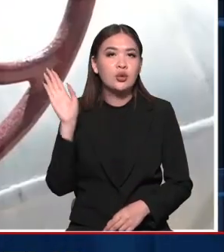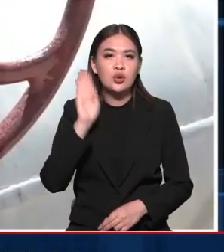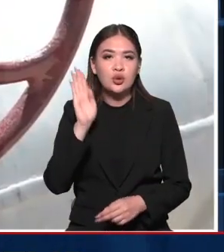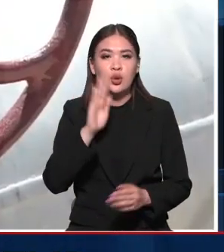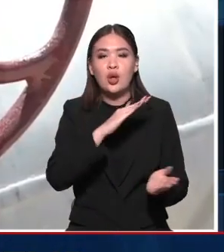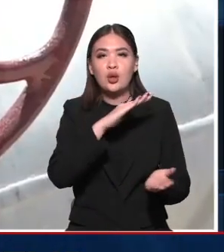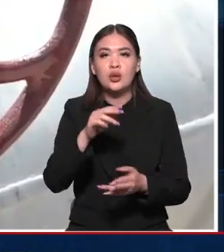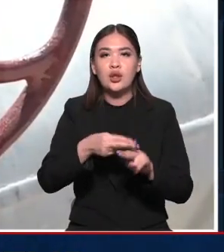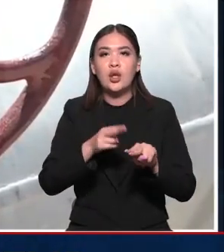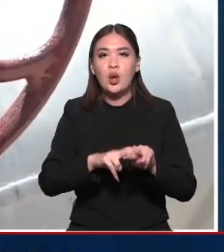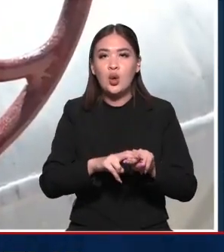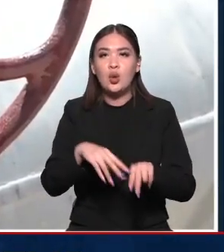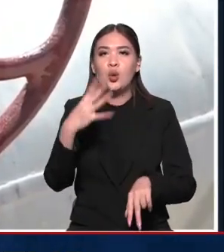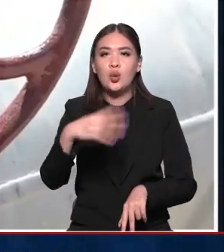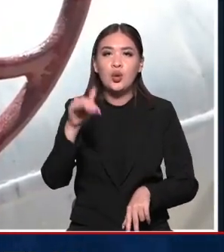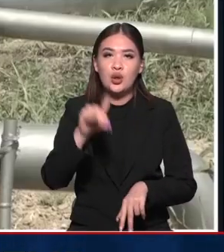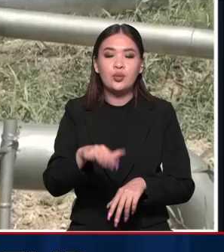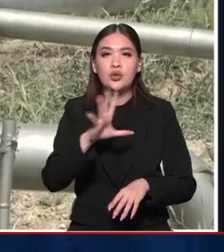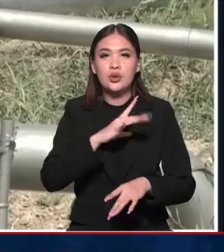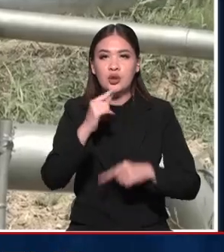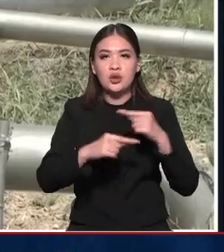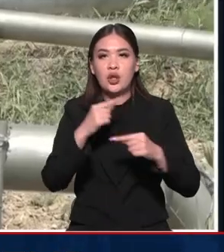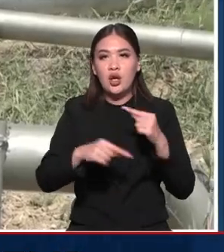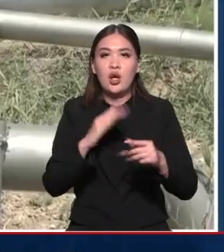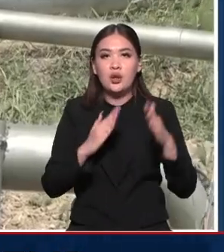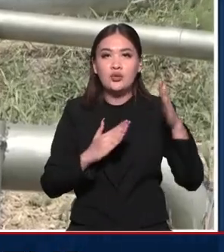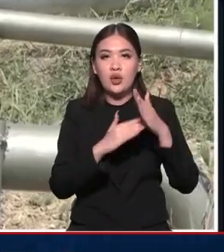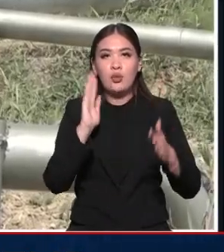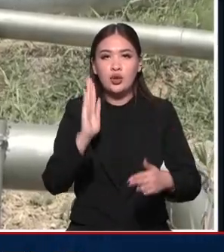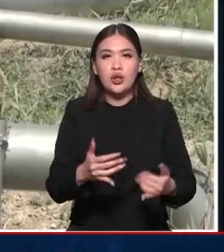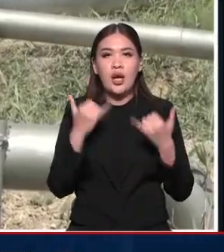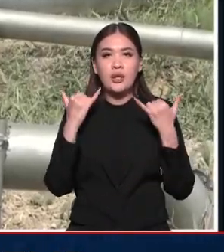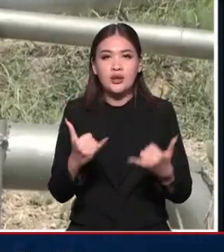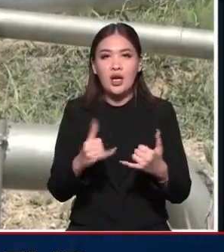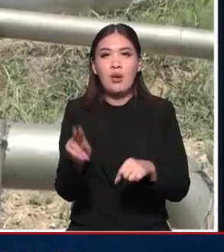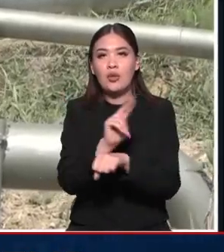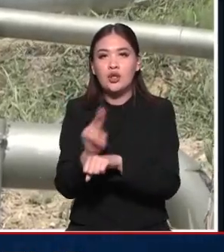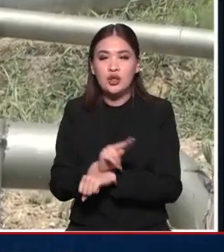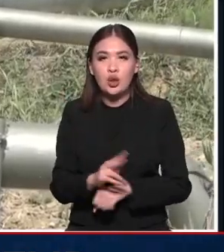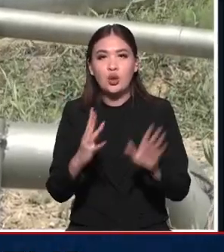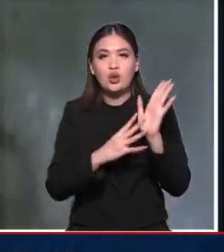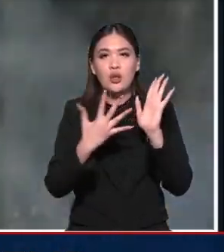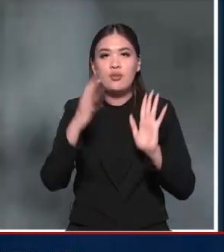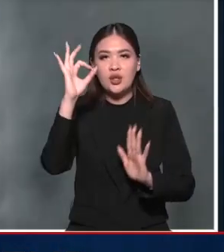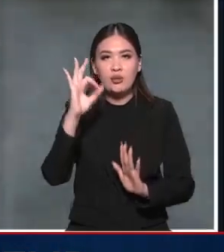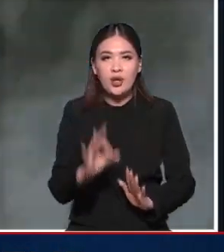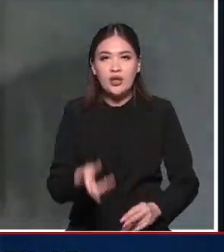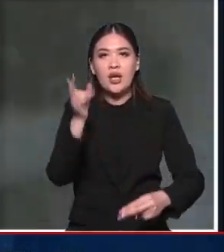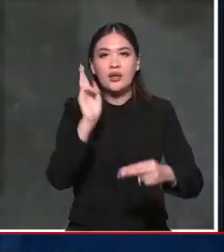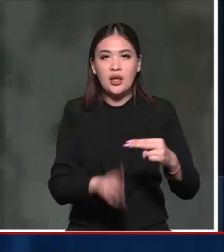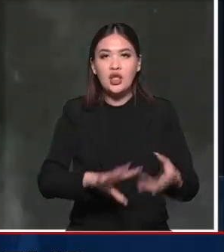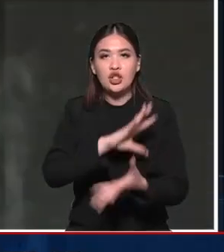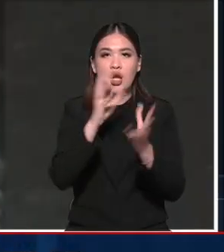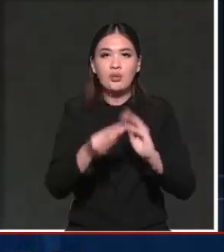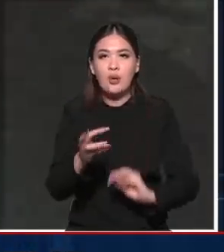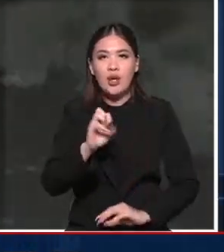тұтататын кәсіпорынның қуаты 40000 текше метрге жетпек. Қазір құрылыс монтаждау жұмыстарының 95% аяқталды. Жалпы